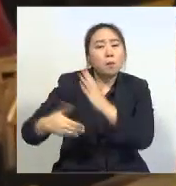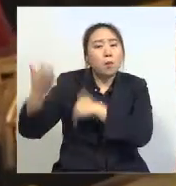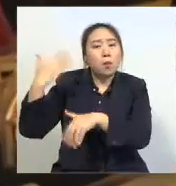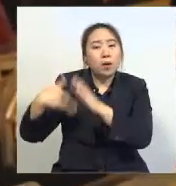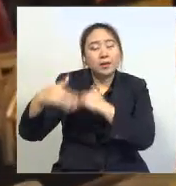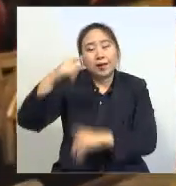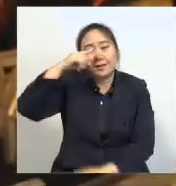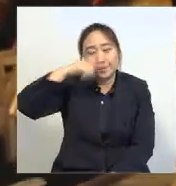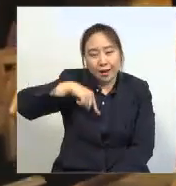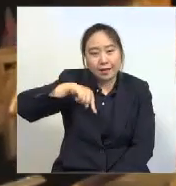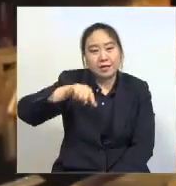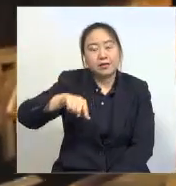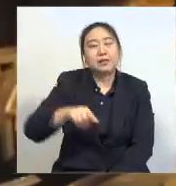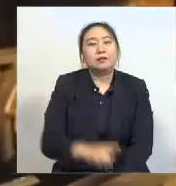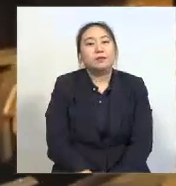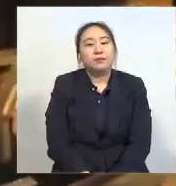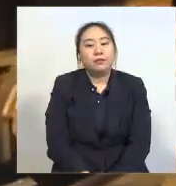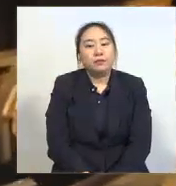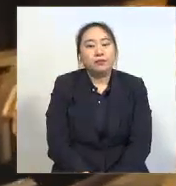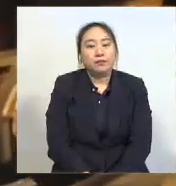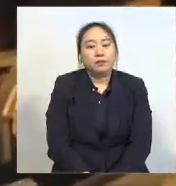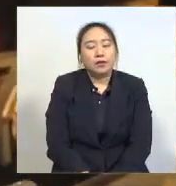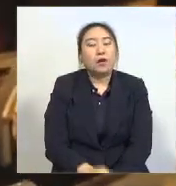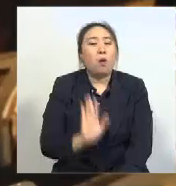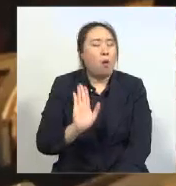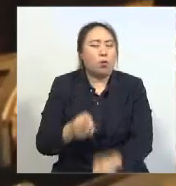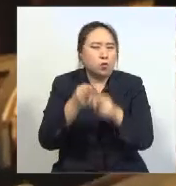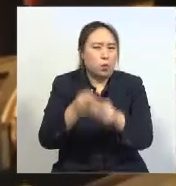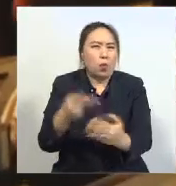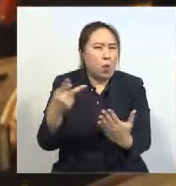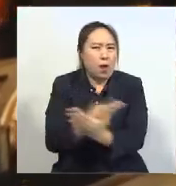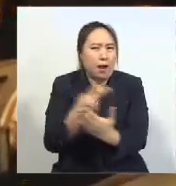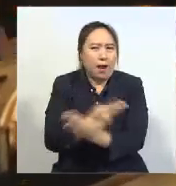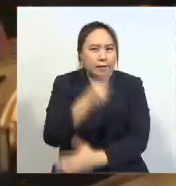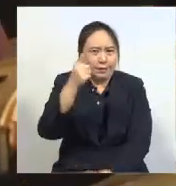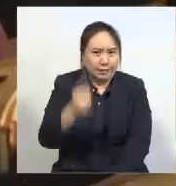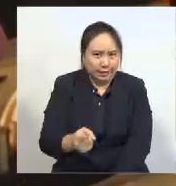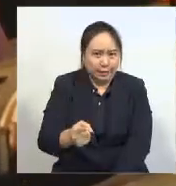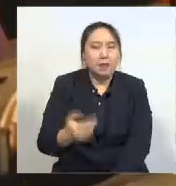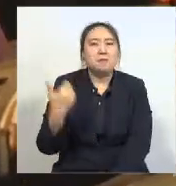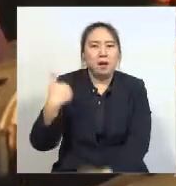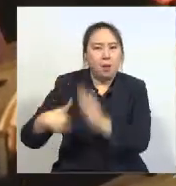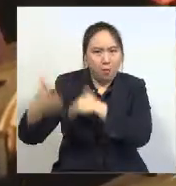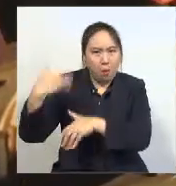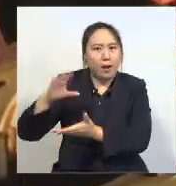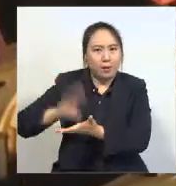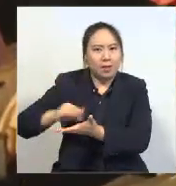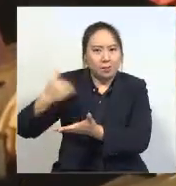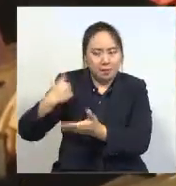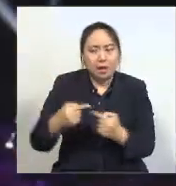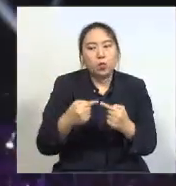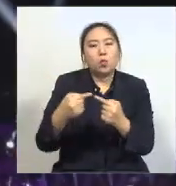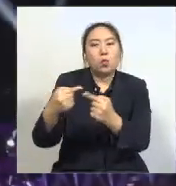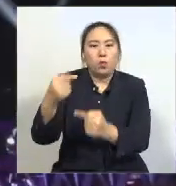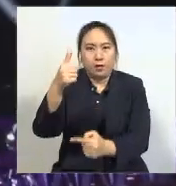ราที่เป็นพื้นของเมืองกาญจริงๆแท้ๆนะคะมันยังอยู่แล้วก็สืบทอดต่อไปได้